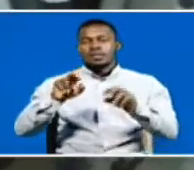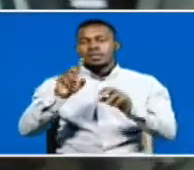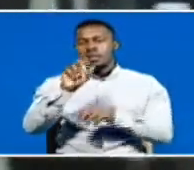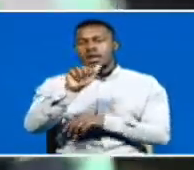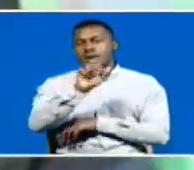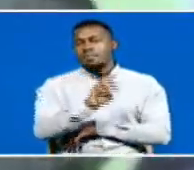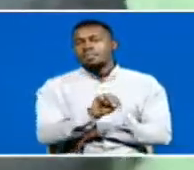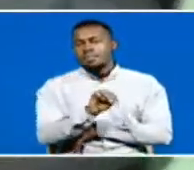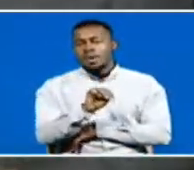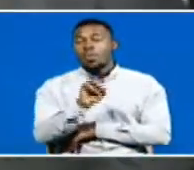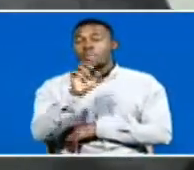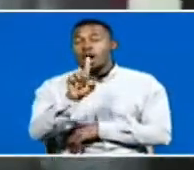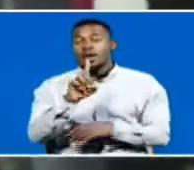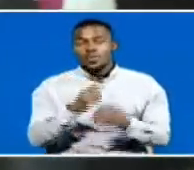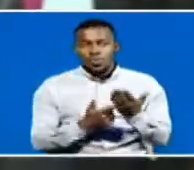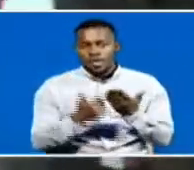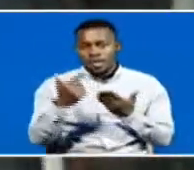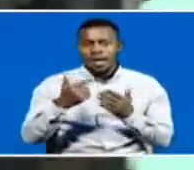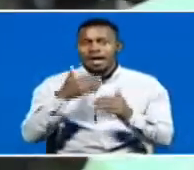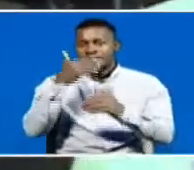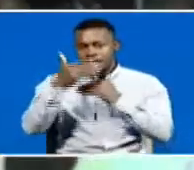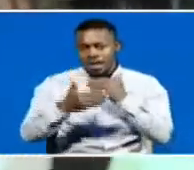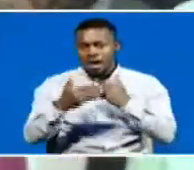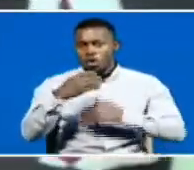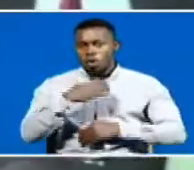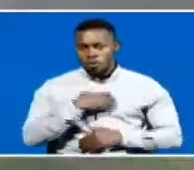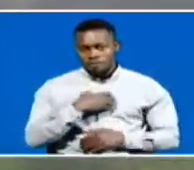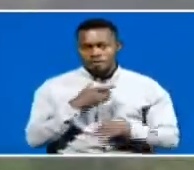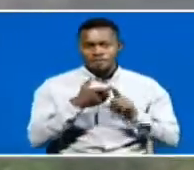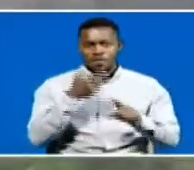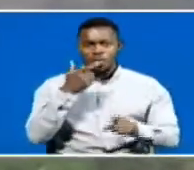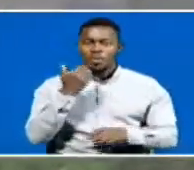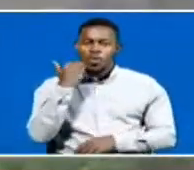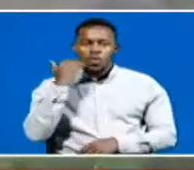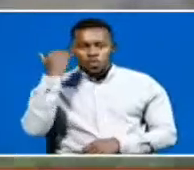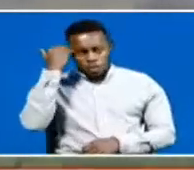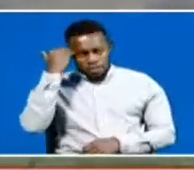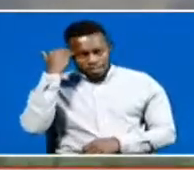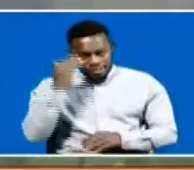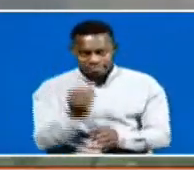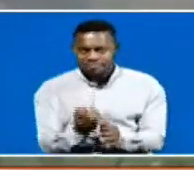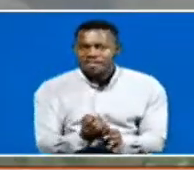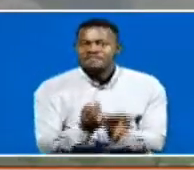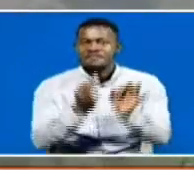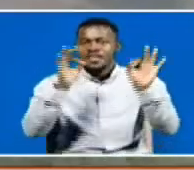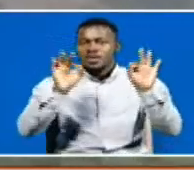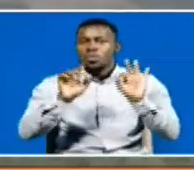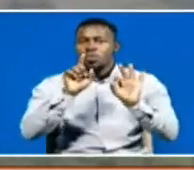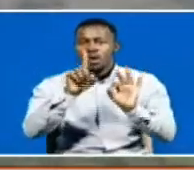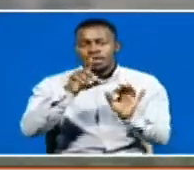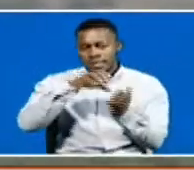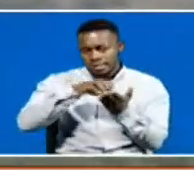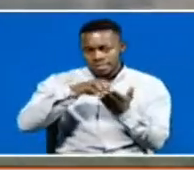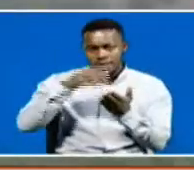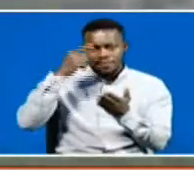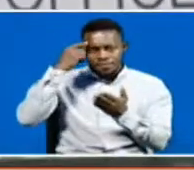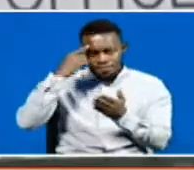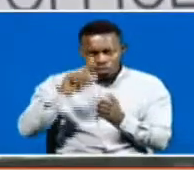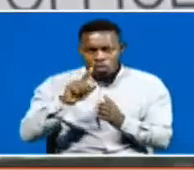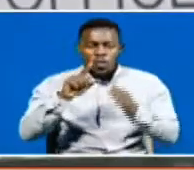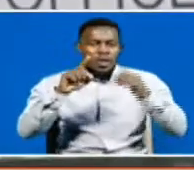Takriban wiki moja baada ya kupata afueni kutoka kwa mahakama baada ya kuachiliwa huru katika kesi ya sakata ya mradi wa shilingi